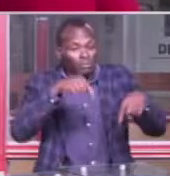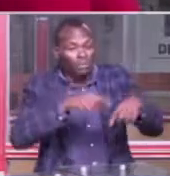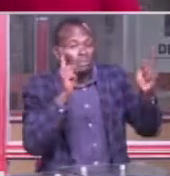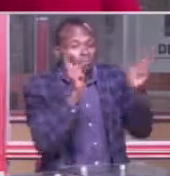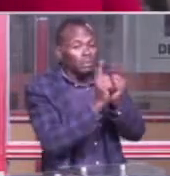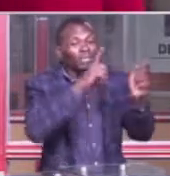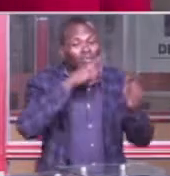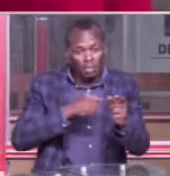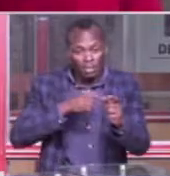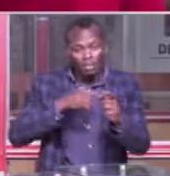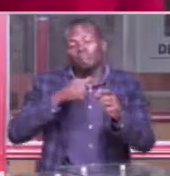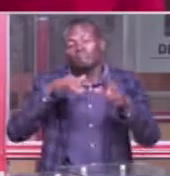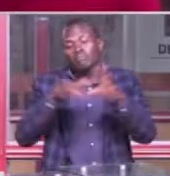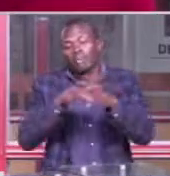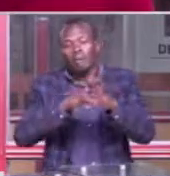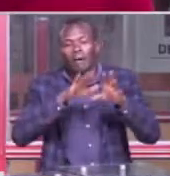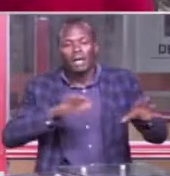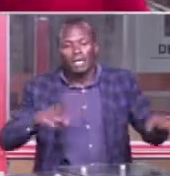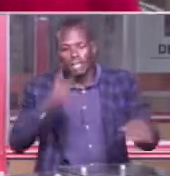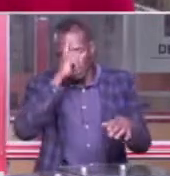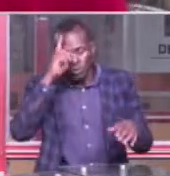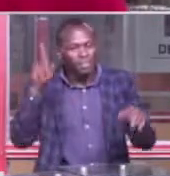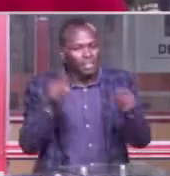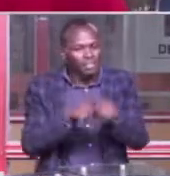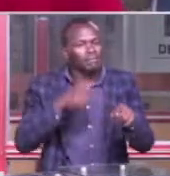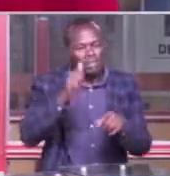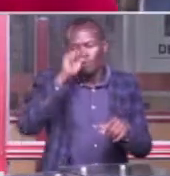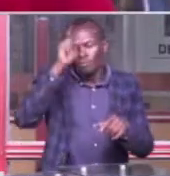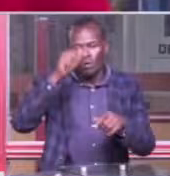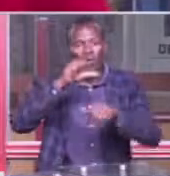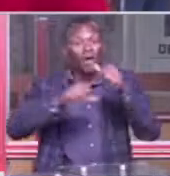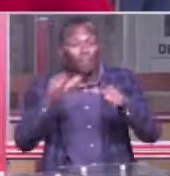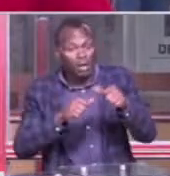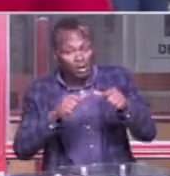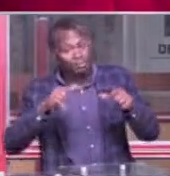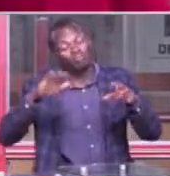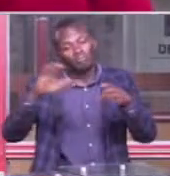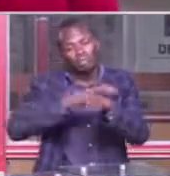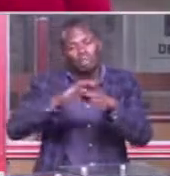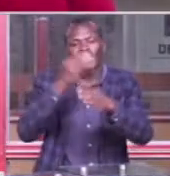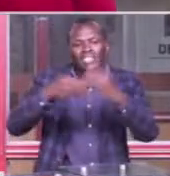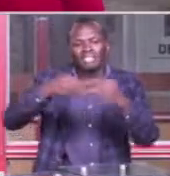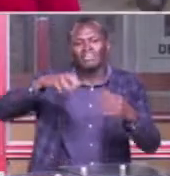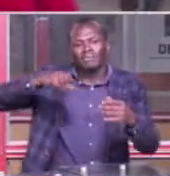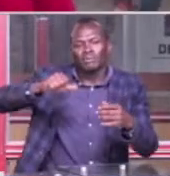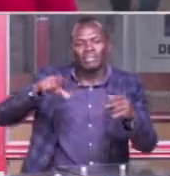gw'okutunda obutunda. Ono agamba tayinza kuguvaako wadde olunaku n'olumu.